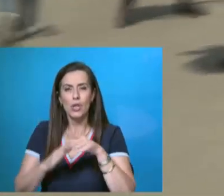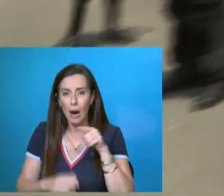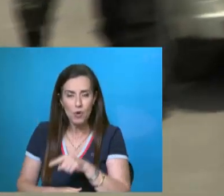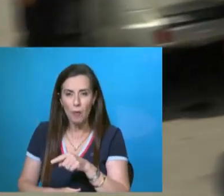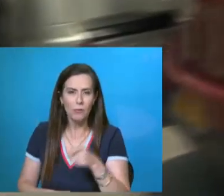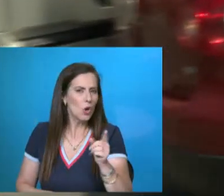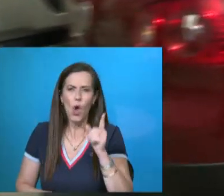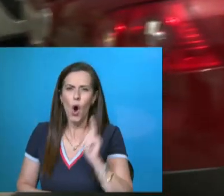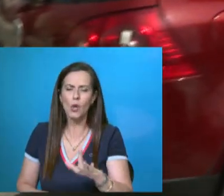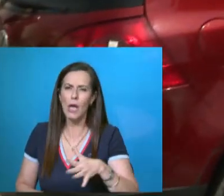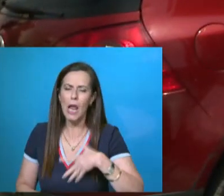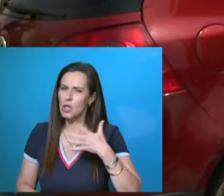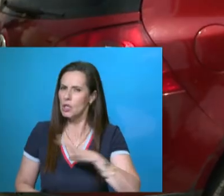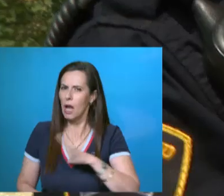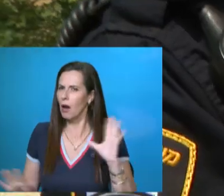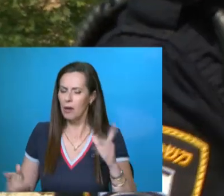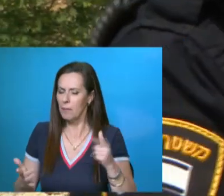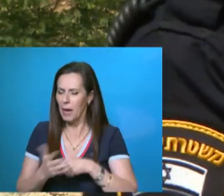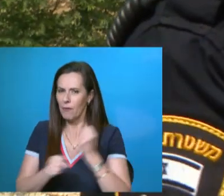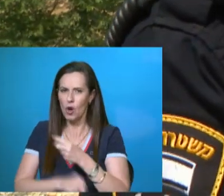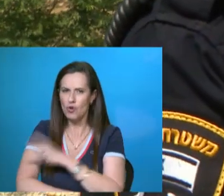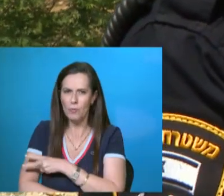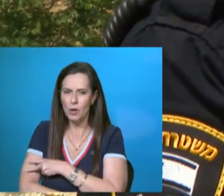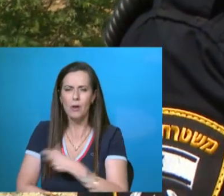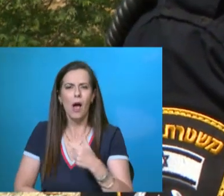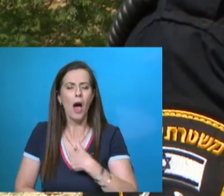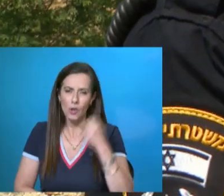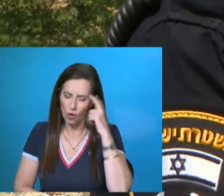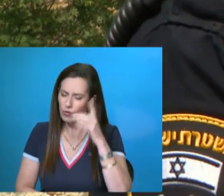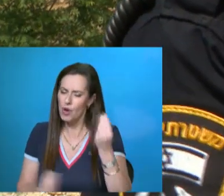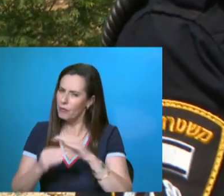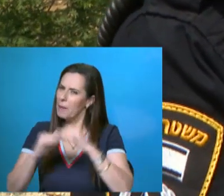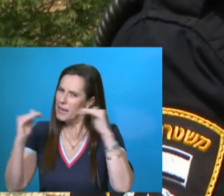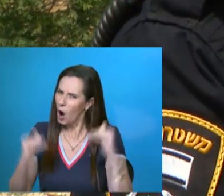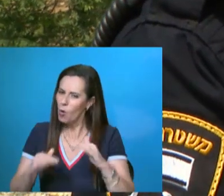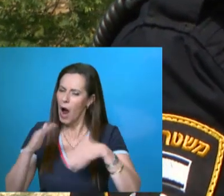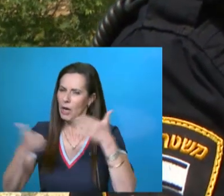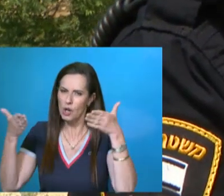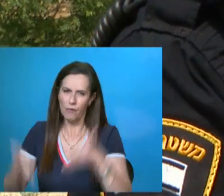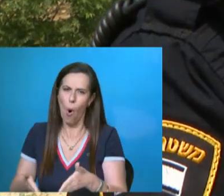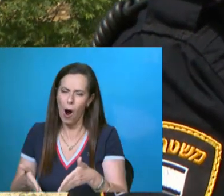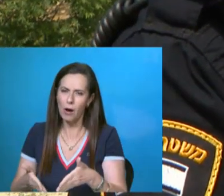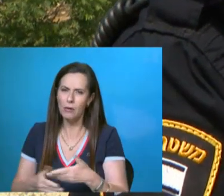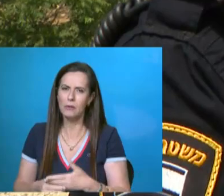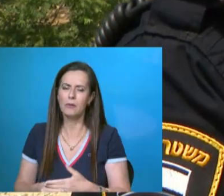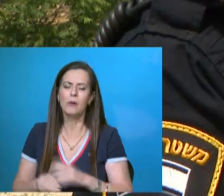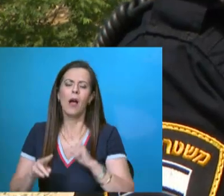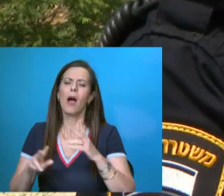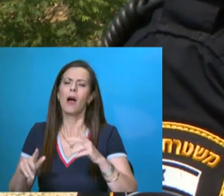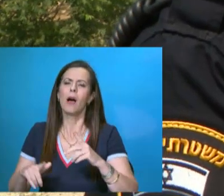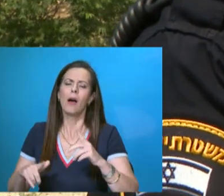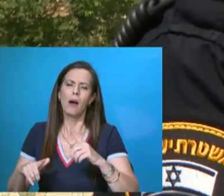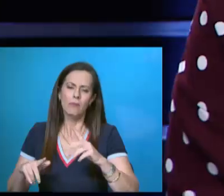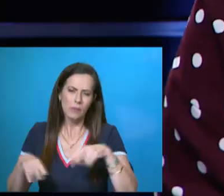تصخيم لارجيش مو يمين مبيولوت مشترتيت انا معريخ شيرويم يرجعوا لاخر القبوره يخزرو لعصيموت شايتا